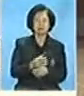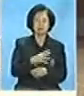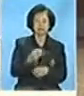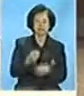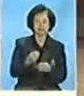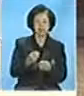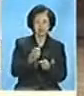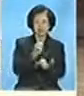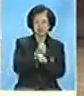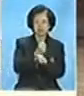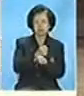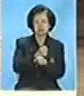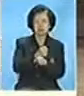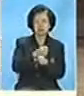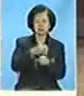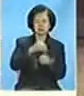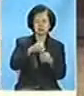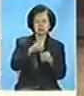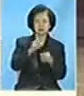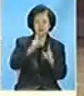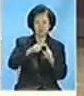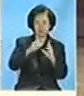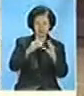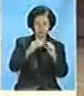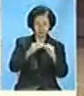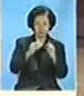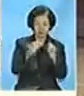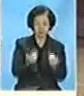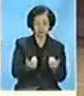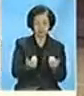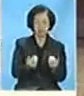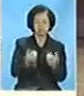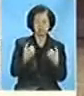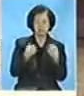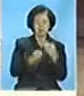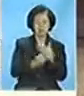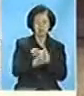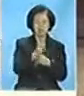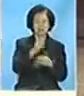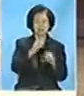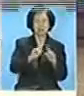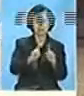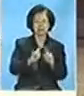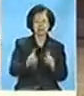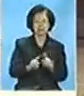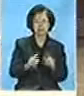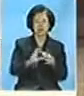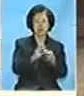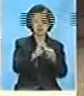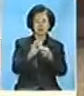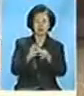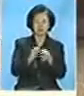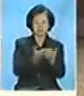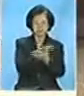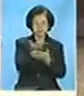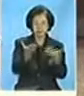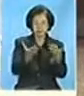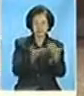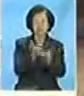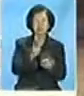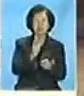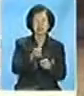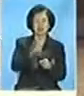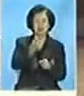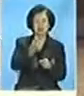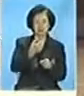ทบาทที่ทำงานในที่ประชุมแห่งนี้นะครับถ้ามีโอกาสที่มีประเด็นอะไรเกี่ยวเรื่องการหาลือนะครับถ้าเป็นไปได้ผมจะพยาย